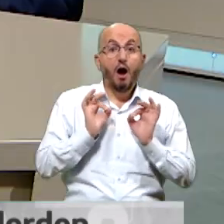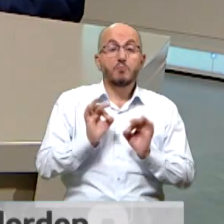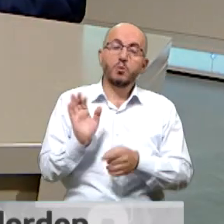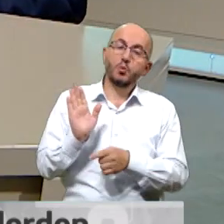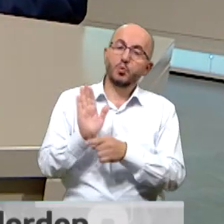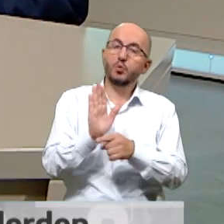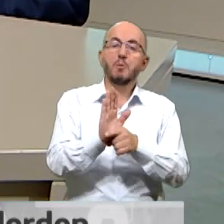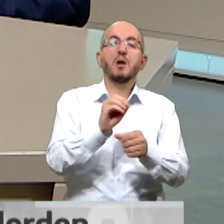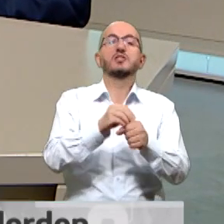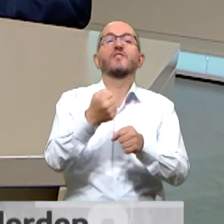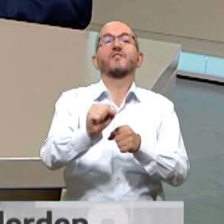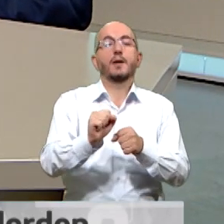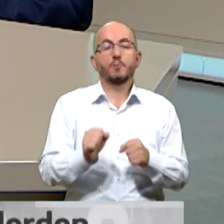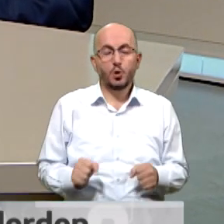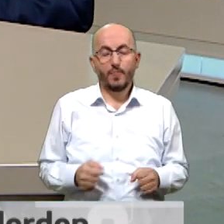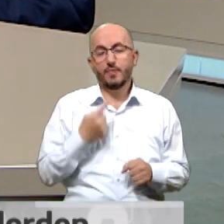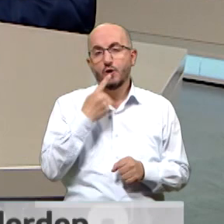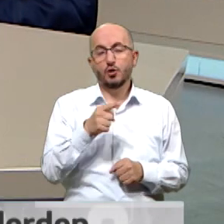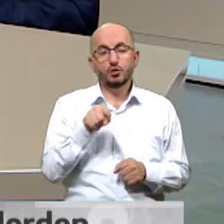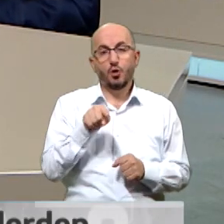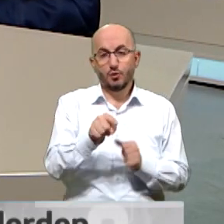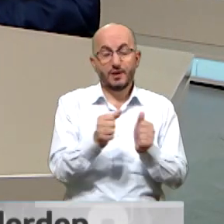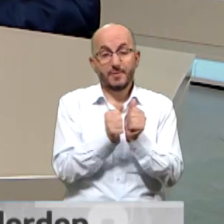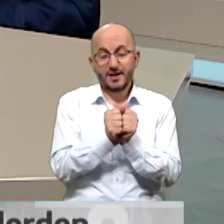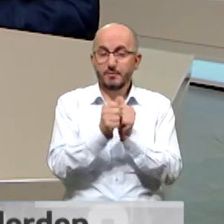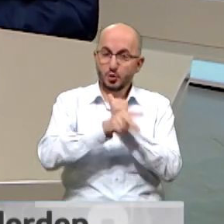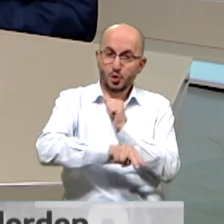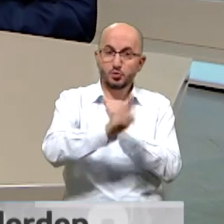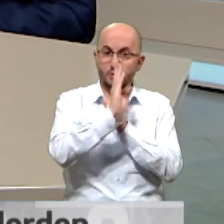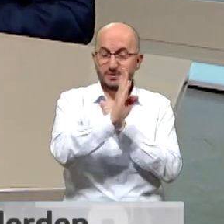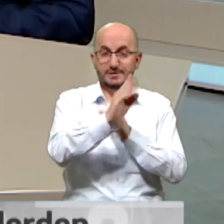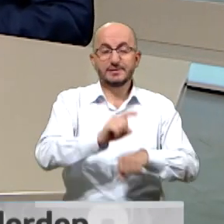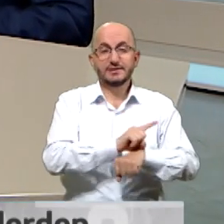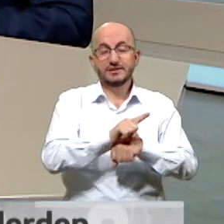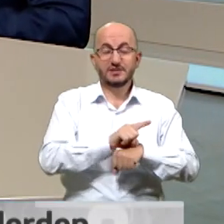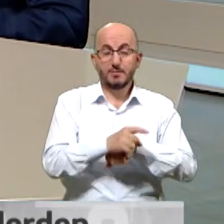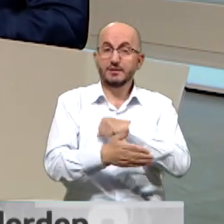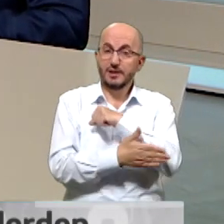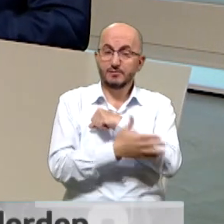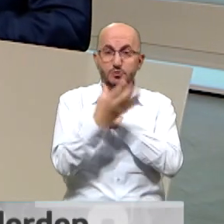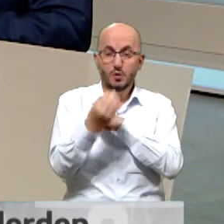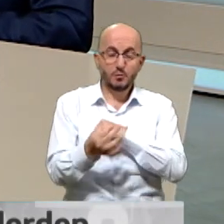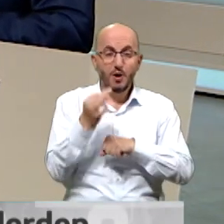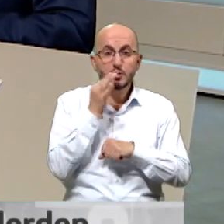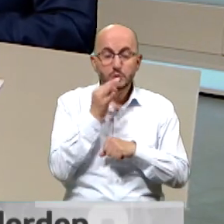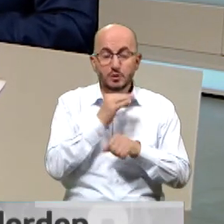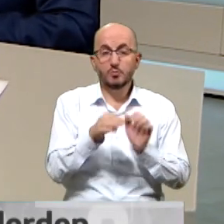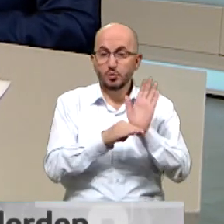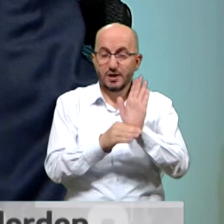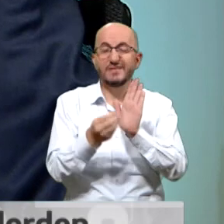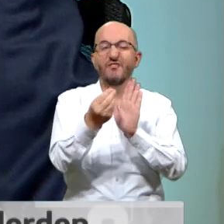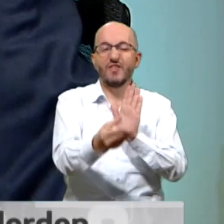üzere herhalde vermiyor. Diyor ki onunla seyahat ettiğin zaman ona refakat etmek üzere bu kartı